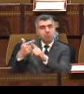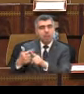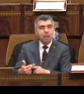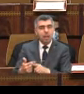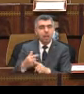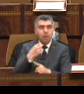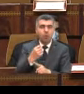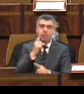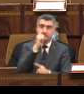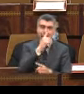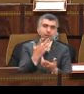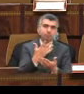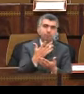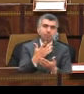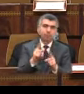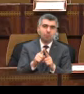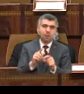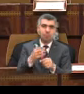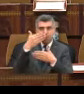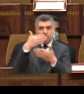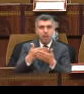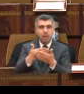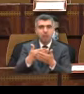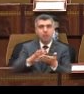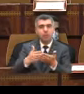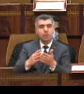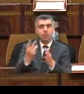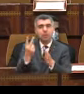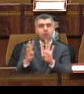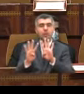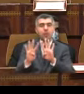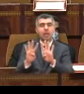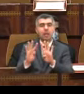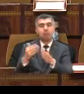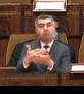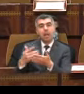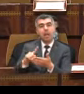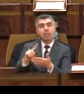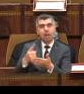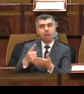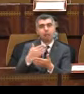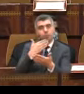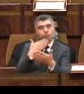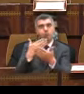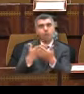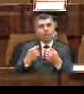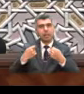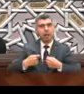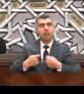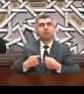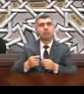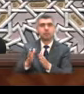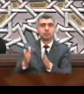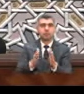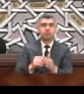الظروف الاستثنائيه اللي المغرب ما دخلش وكان عنده عجز 82 مليار ديال الدرهم. شكرا سيد الرئيس. هل